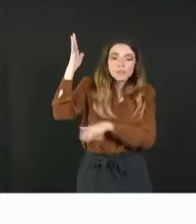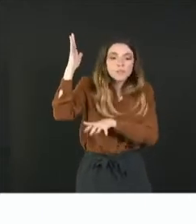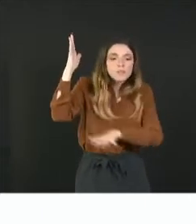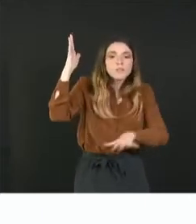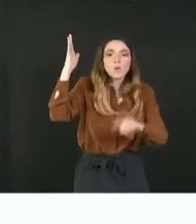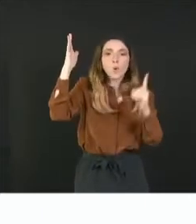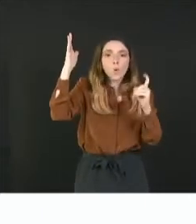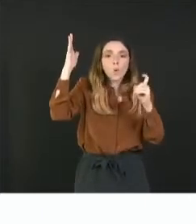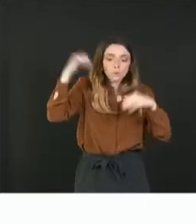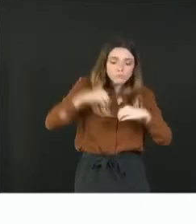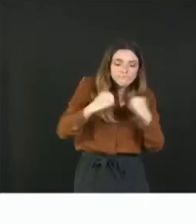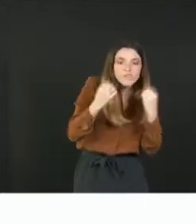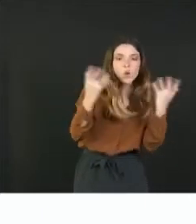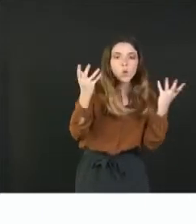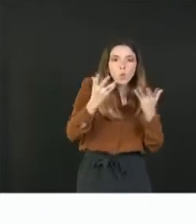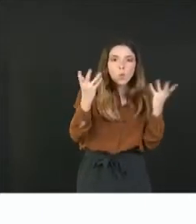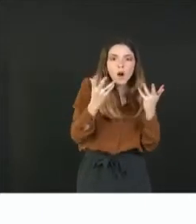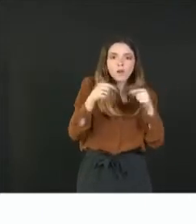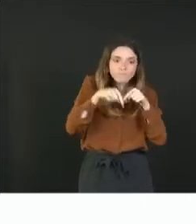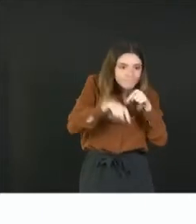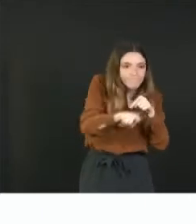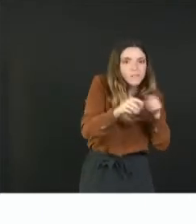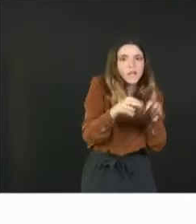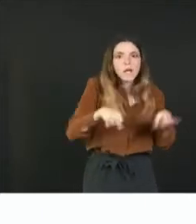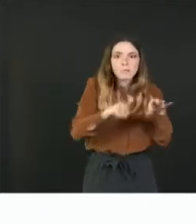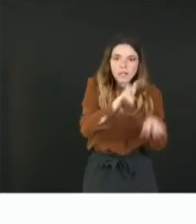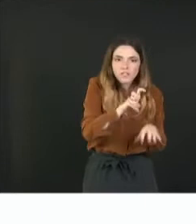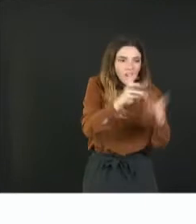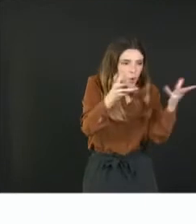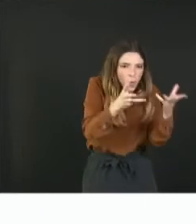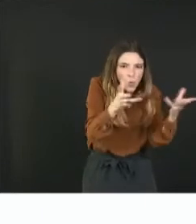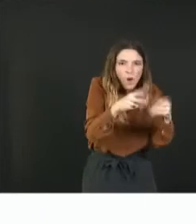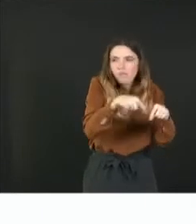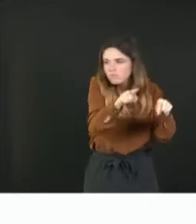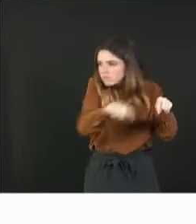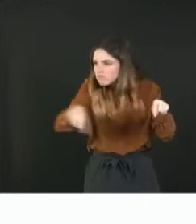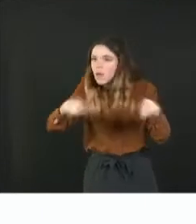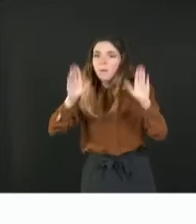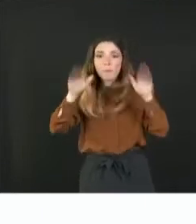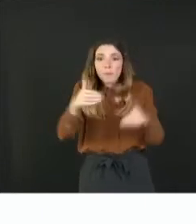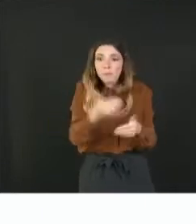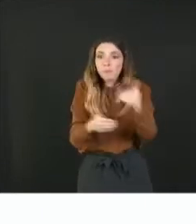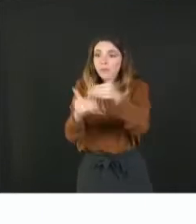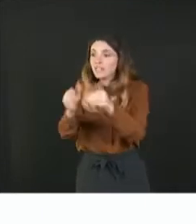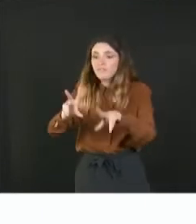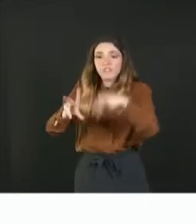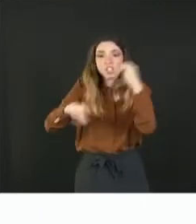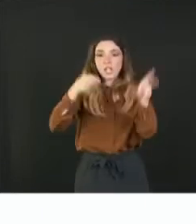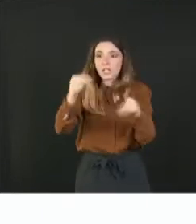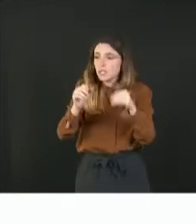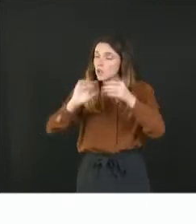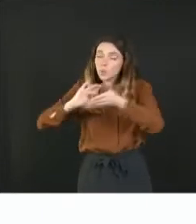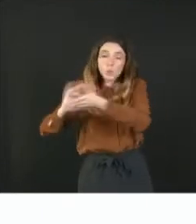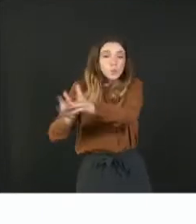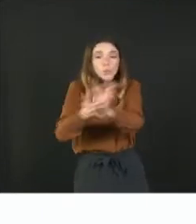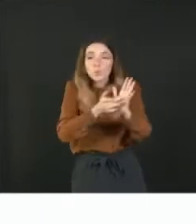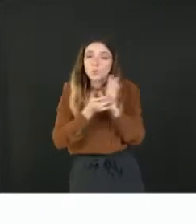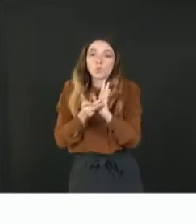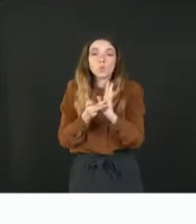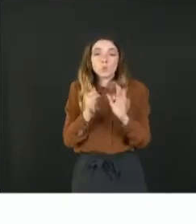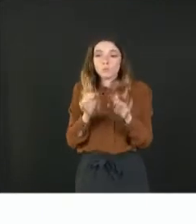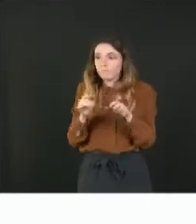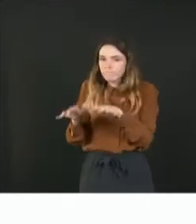dans les sols, dans les espaces verts, y compris sur le bâti végétalisé, va avoir une incidence au niveau de l'eau, de la gestion du